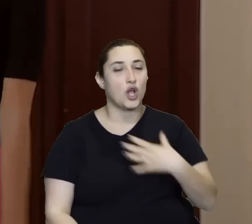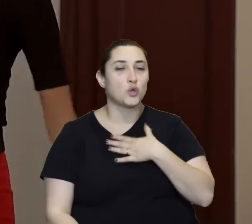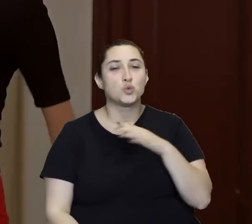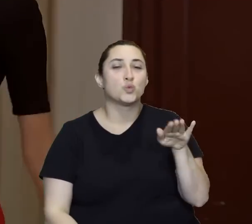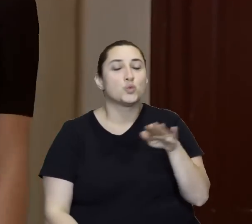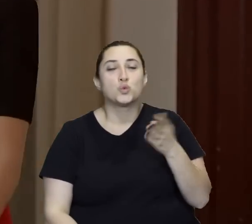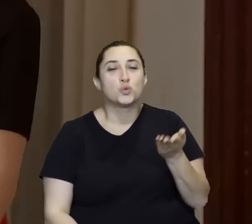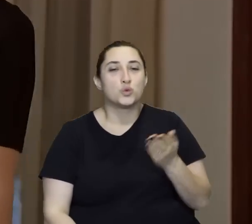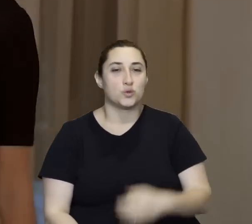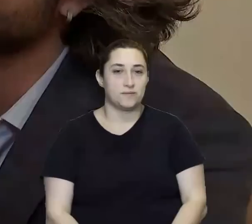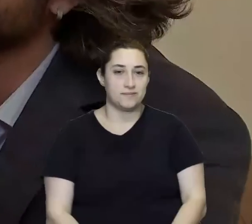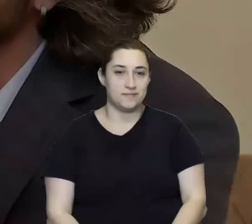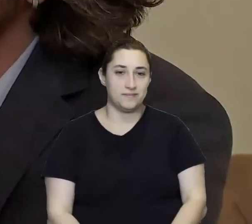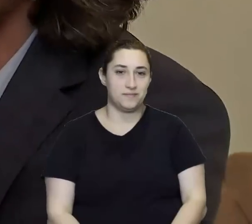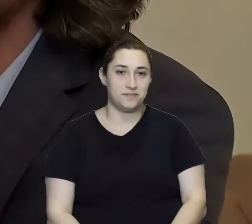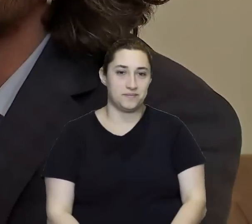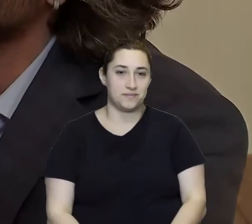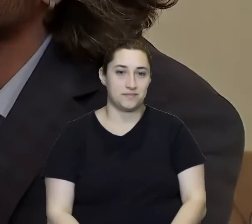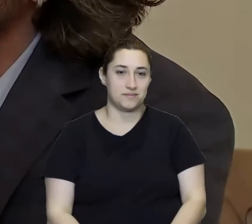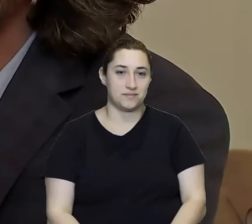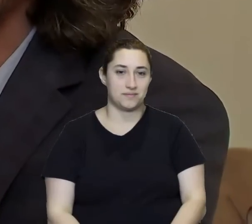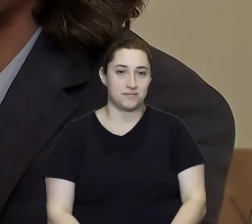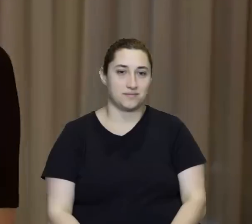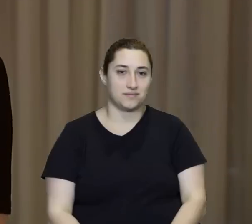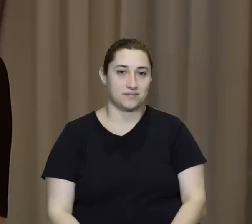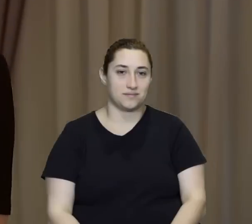senin kocası bu. Nihat göğsünde sarmalamış.